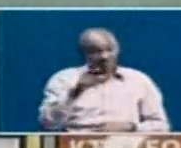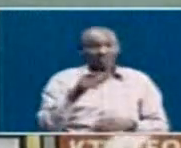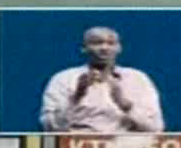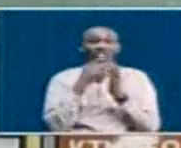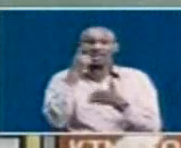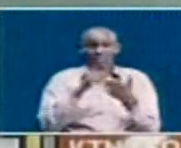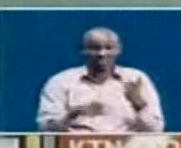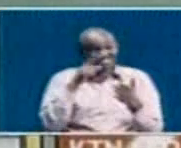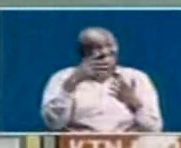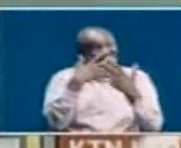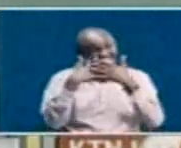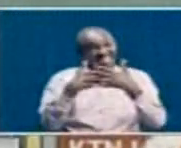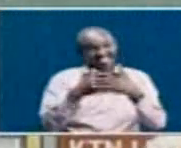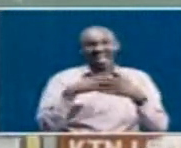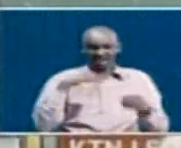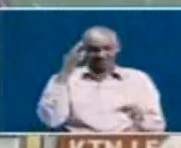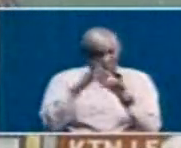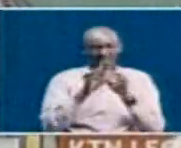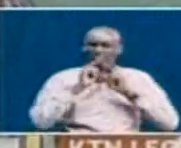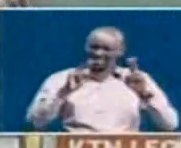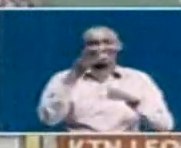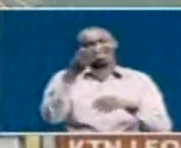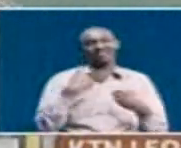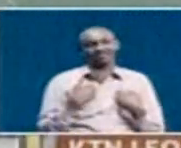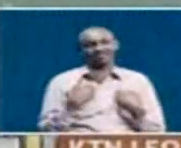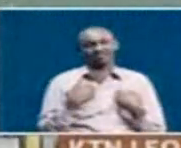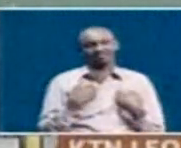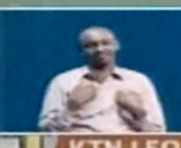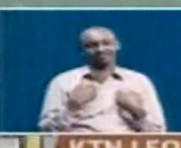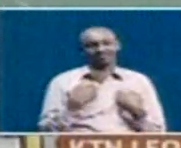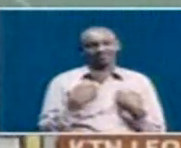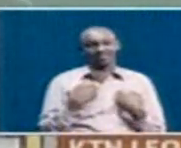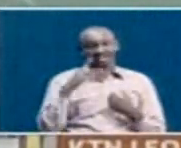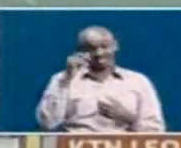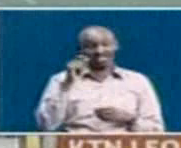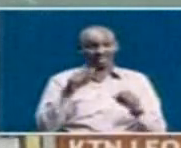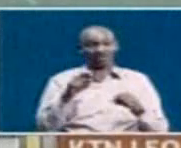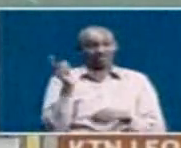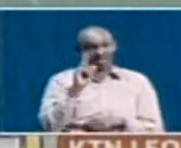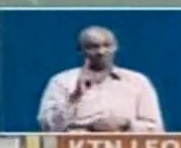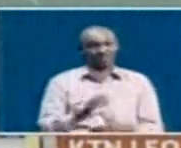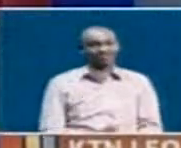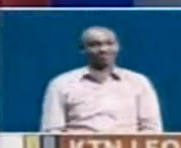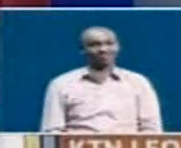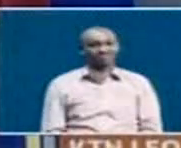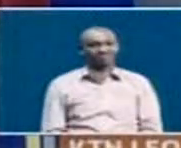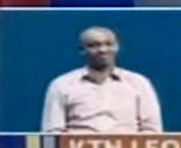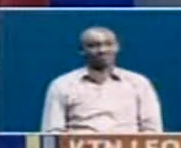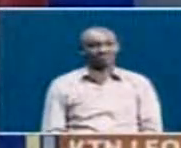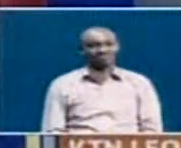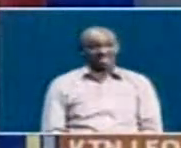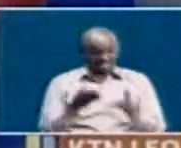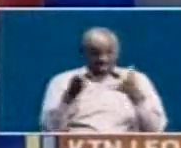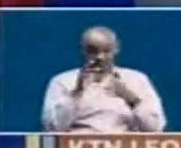kwa hii ni milango ya imani na amani. Nicholas Sombwa, KTN Leo, Nairobi.